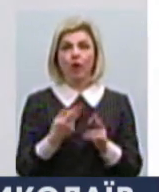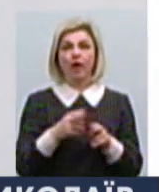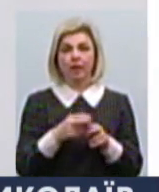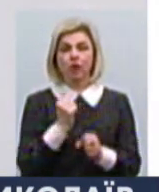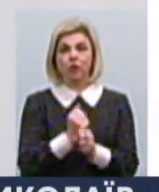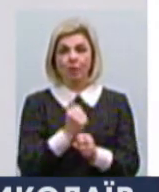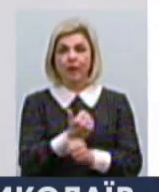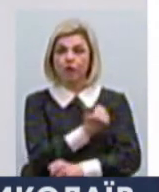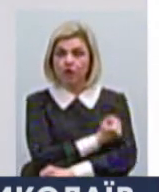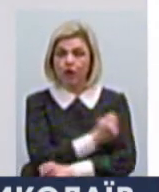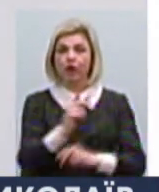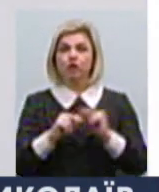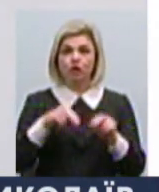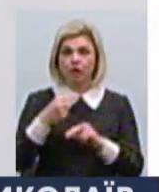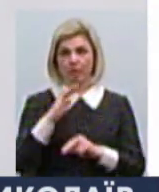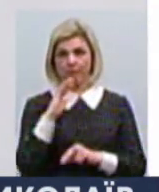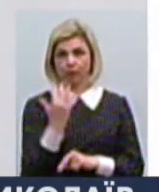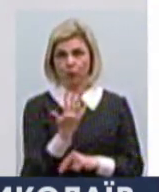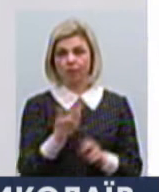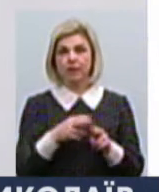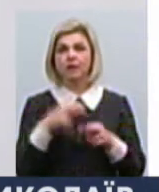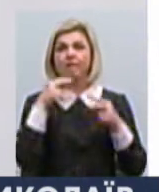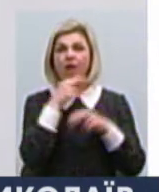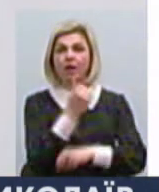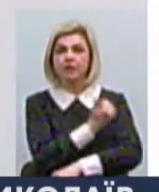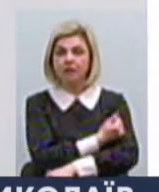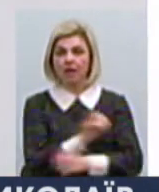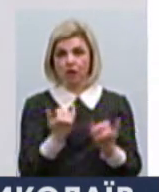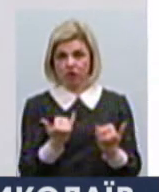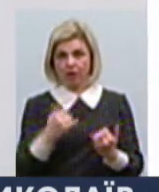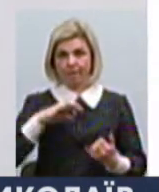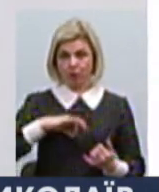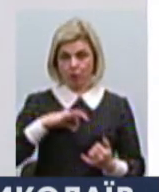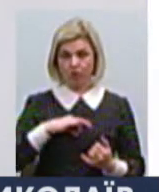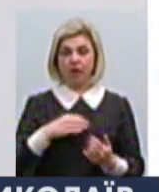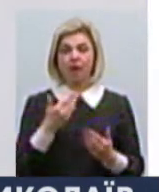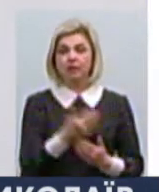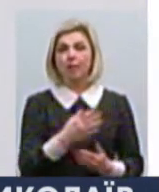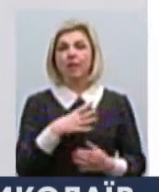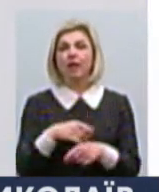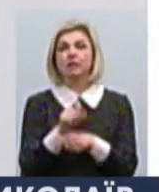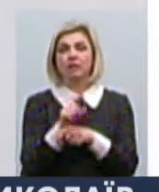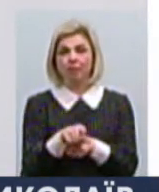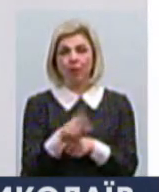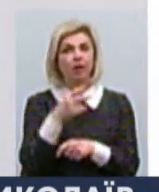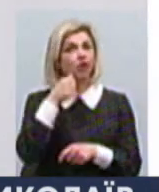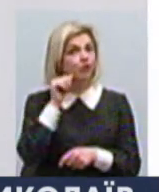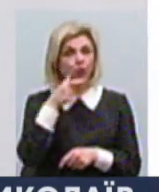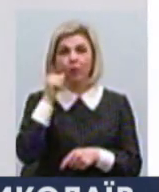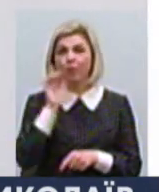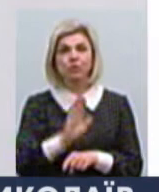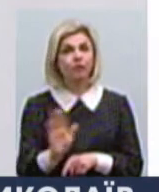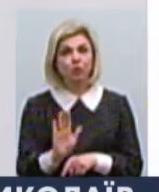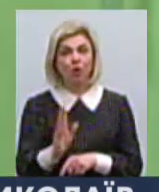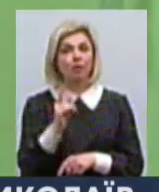щеплень через 5 років? Ця вакцина, яку ми зараз використовуємо, вона замовлялася не вчора, не позавчора, не